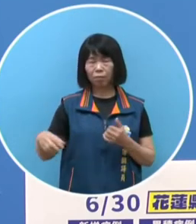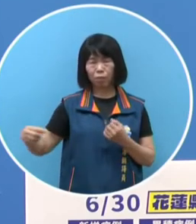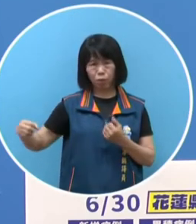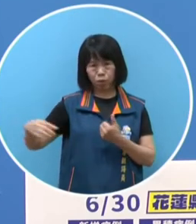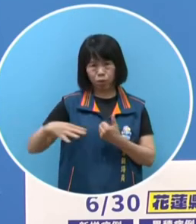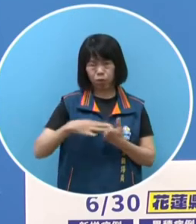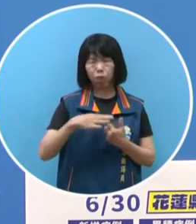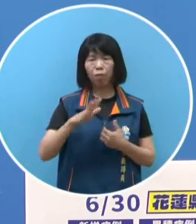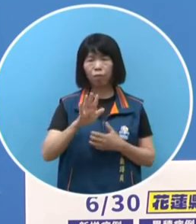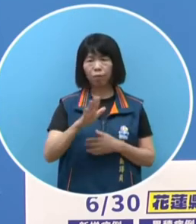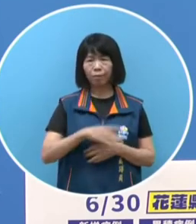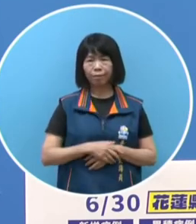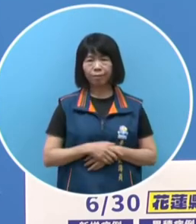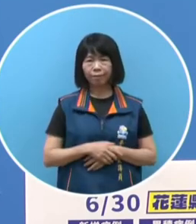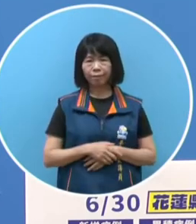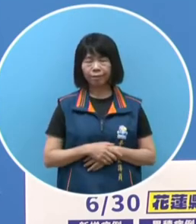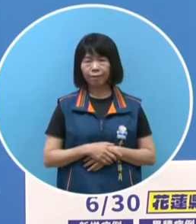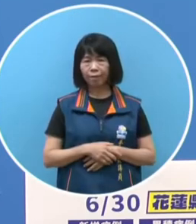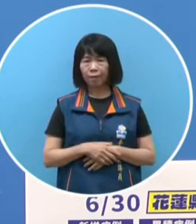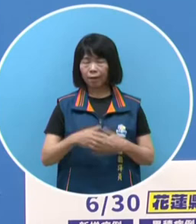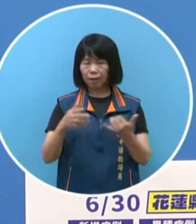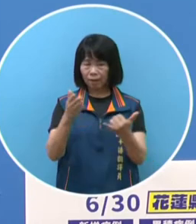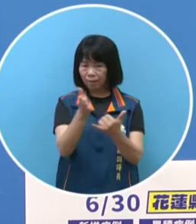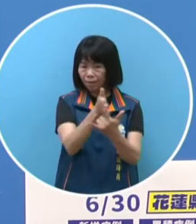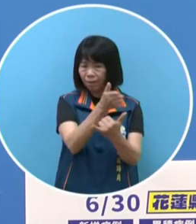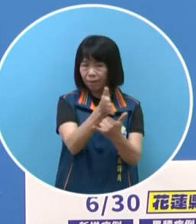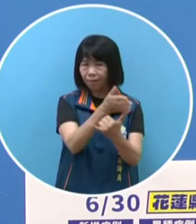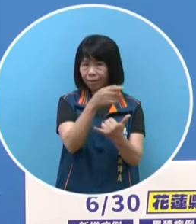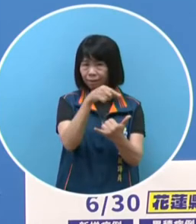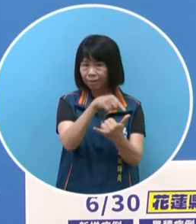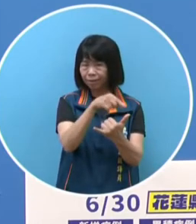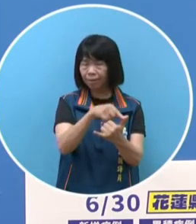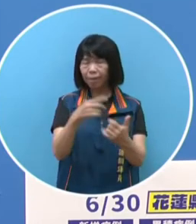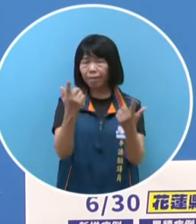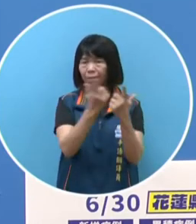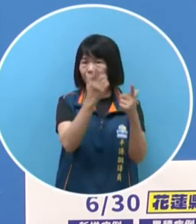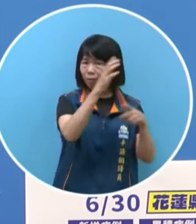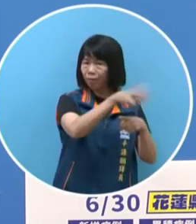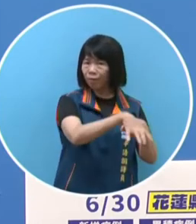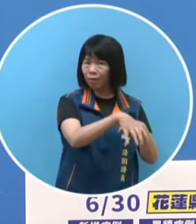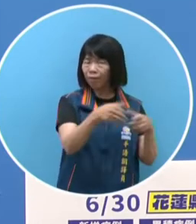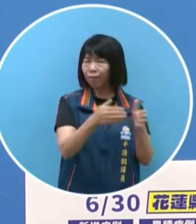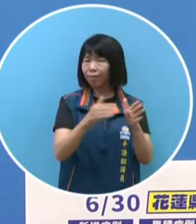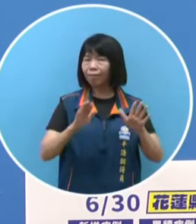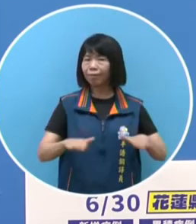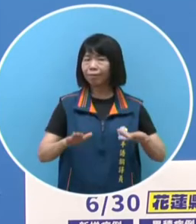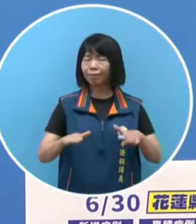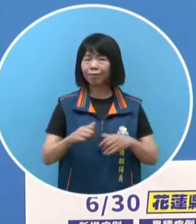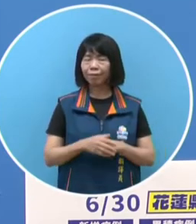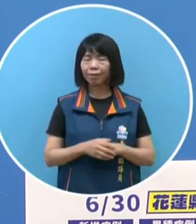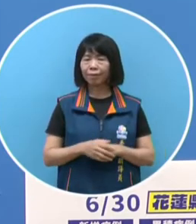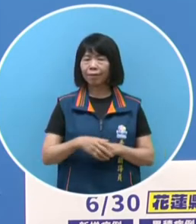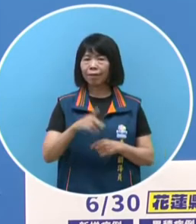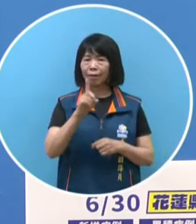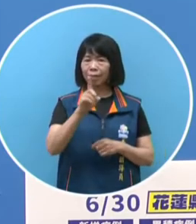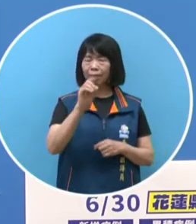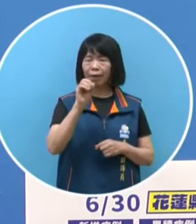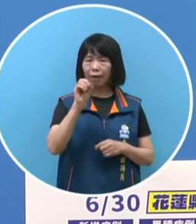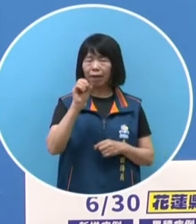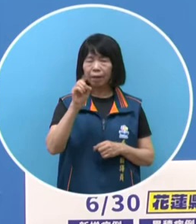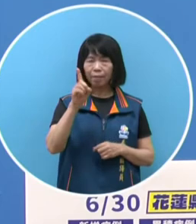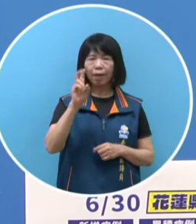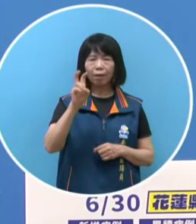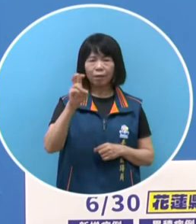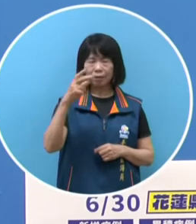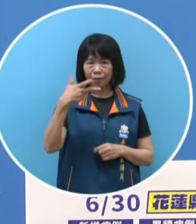疫。 在北台湾，无论是北农，到目前已经是127个